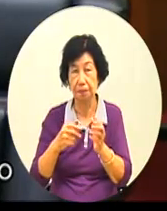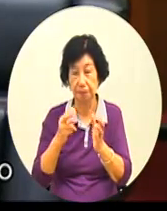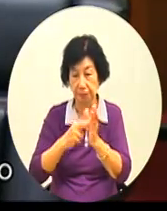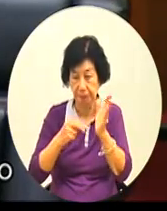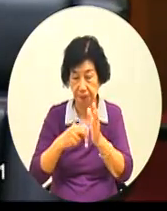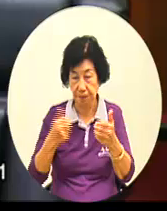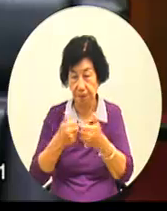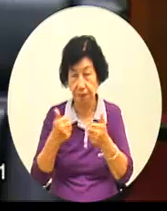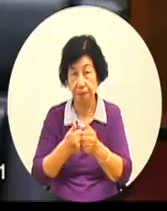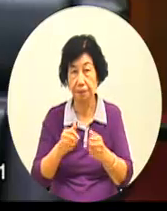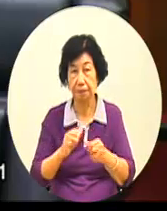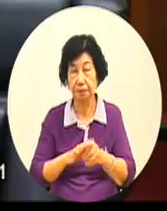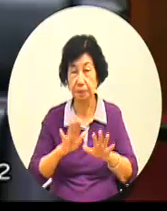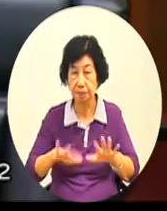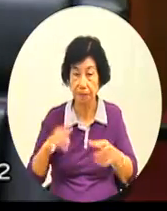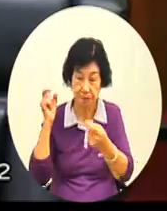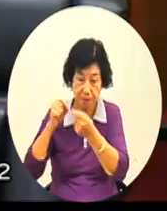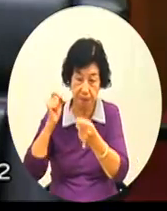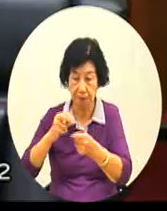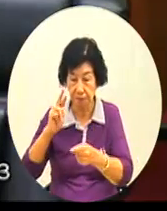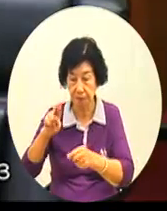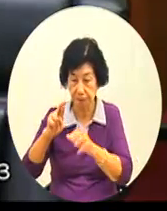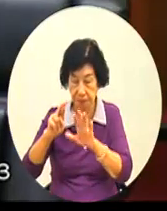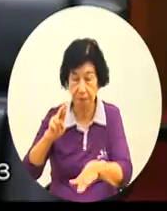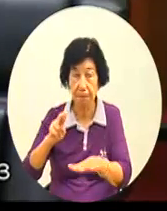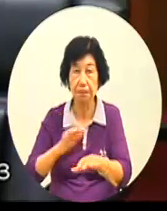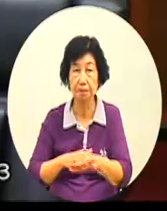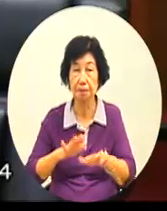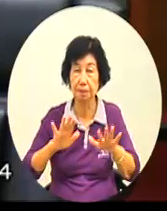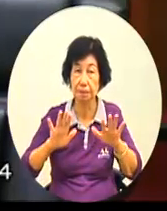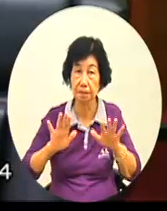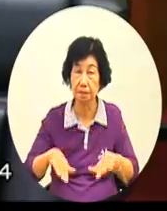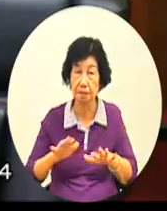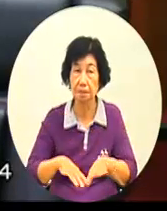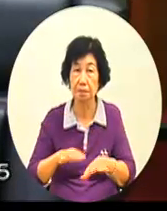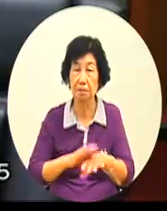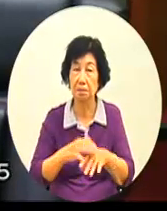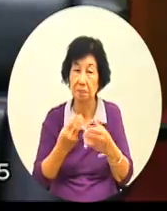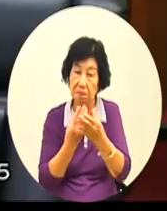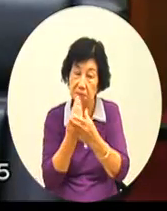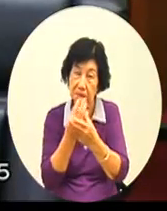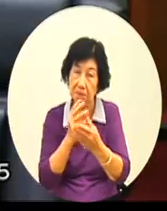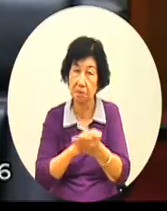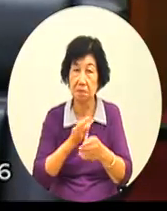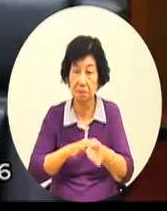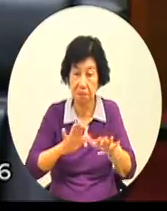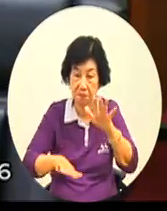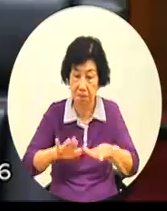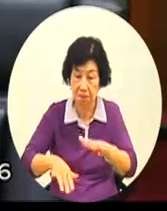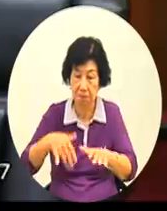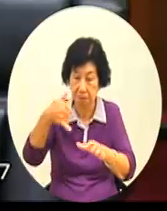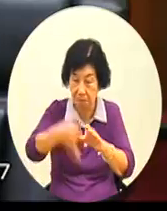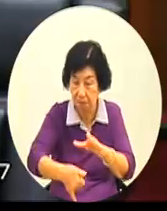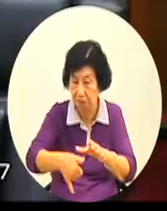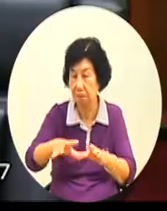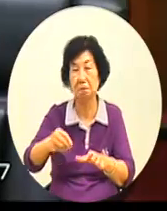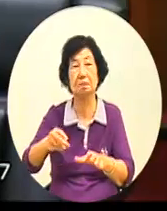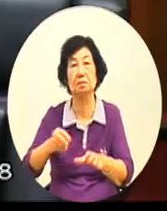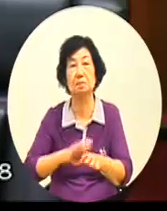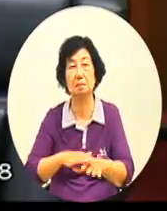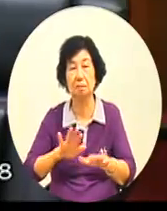跟我们讲说是有可以泡脚了，连泡脚的地方在哪里，那个地方到现在都是杂草丛